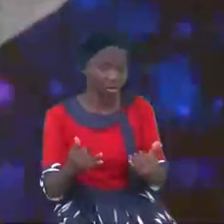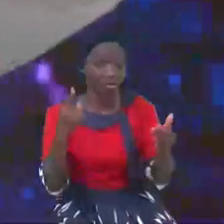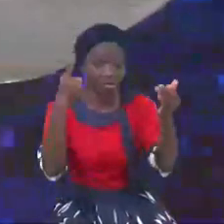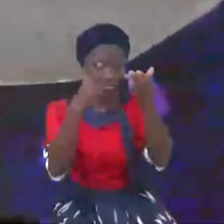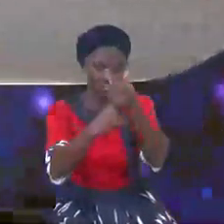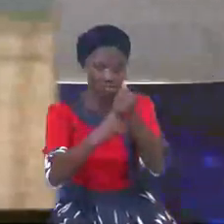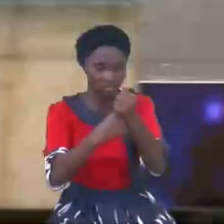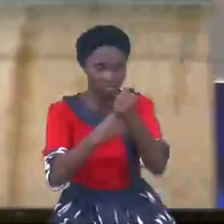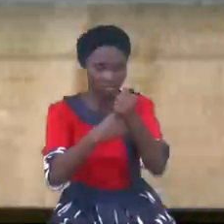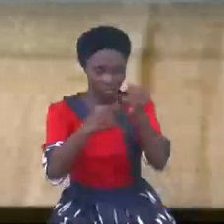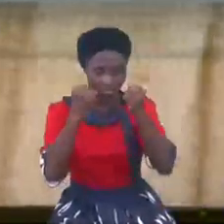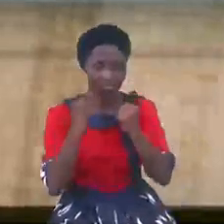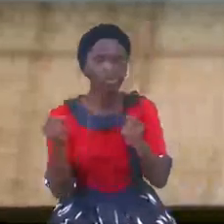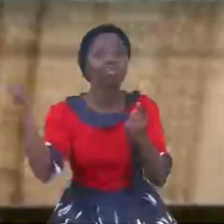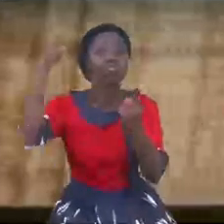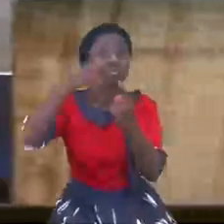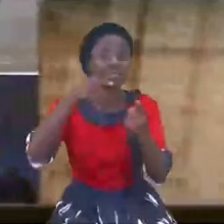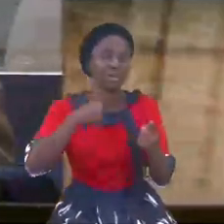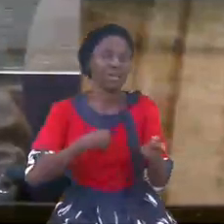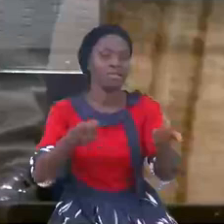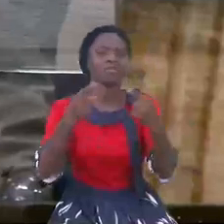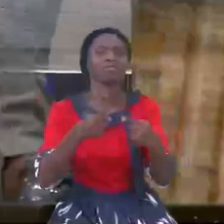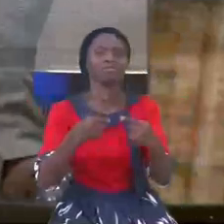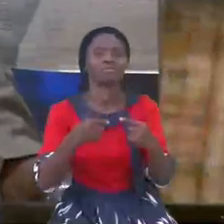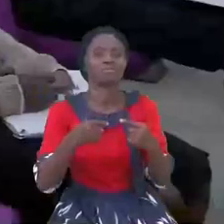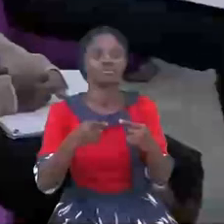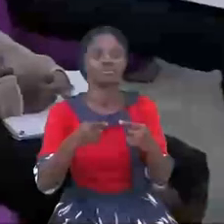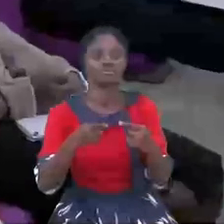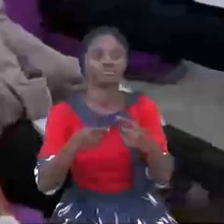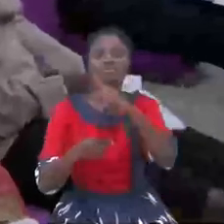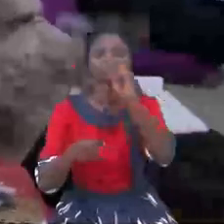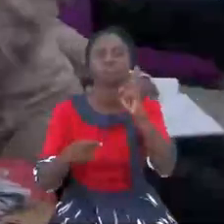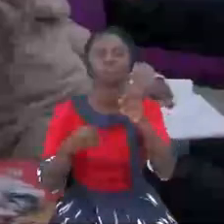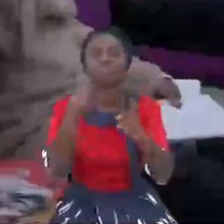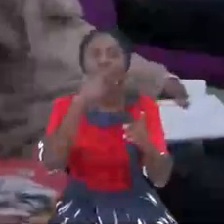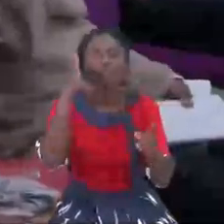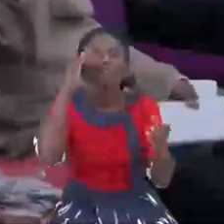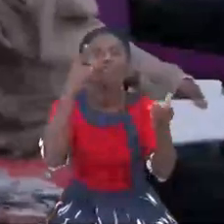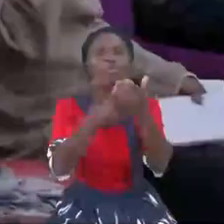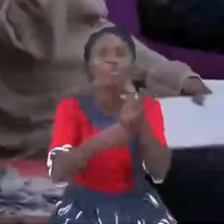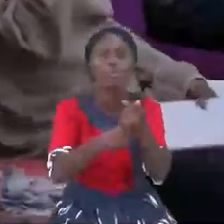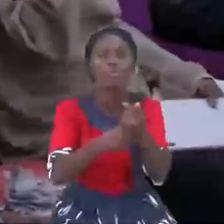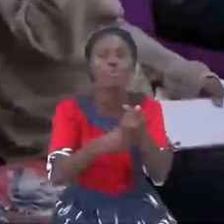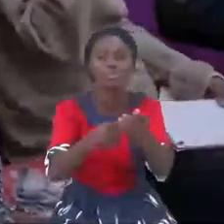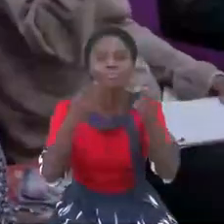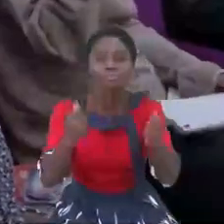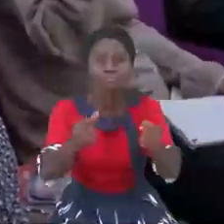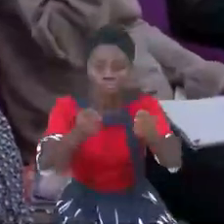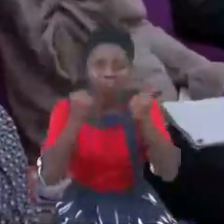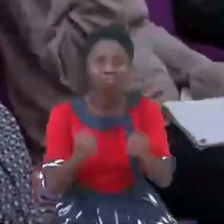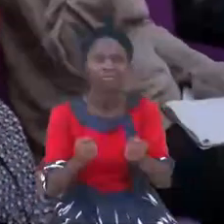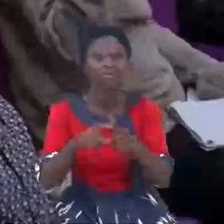retenez-le jusqu'à ce que je vienne. Qui va retenir cela? Qui va rester ferme jusqu'à la fin?